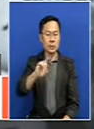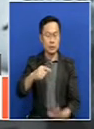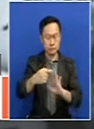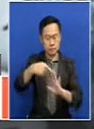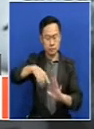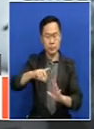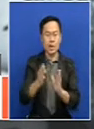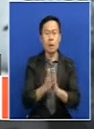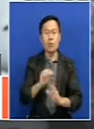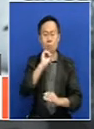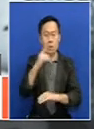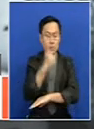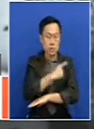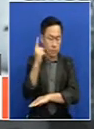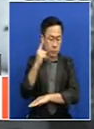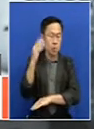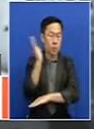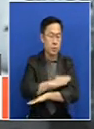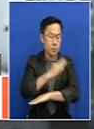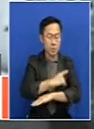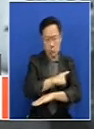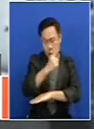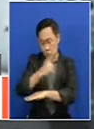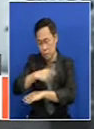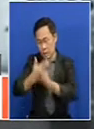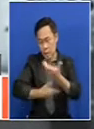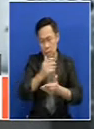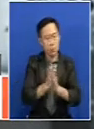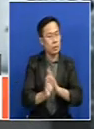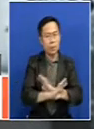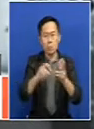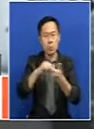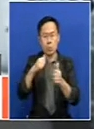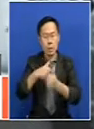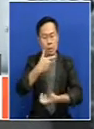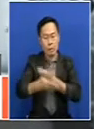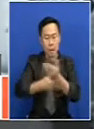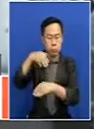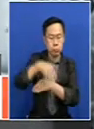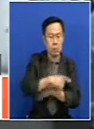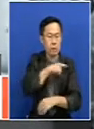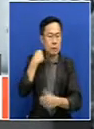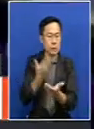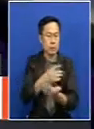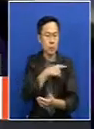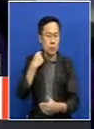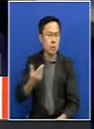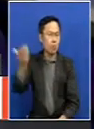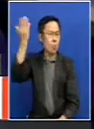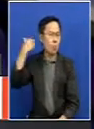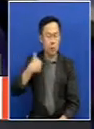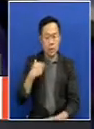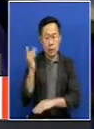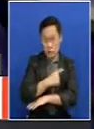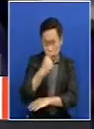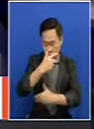เลิกตีพิมพ์หนังสือพิมพ์รายวันกับรายสัปดาห์หลังจากที่ประสบปัญหาเรื่องยอดขายลดลงอย่างหนักในยุครุ่งเรืองที่สุดนะคะเ